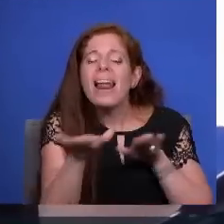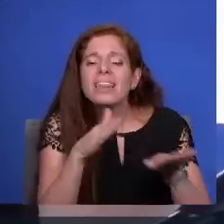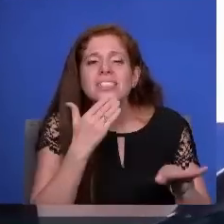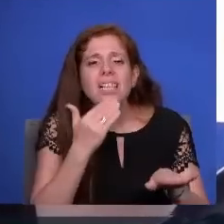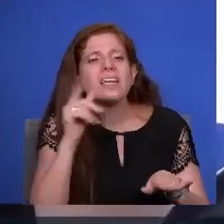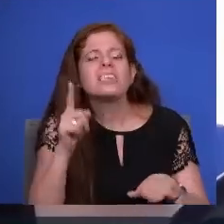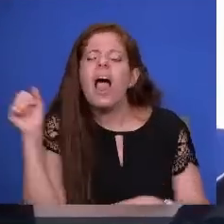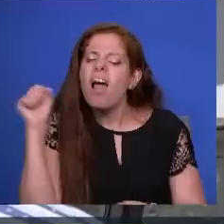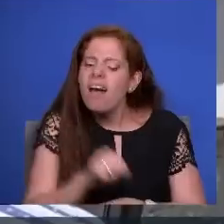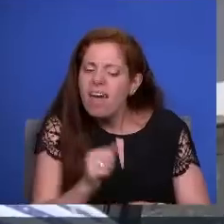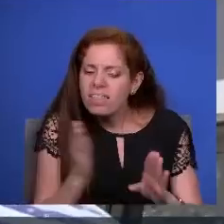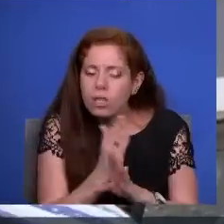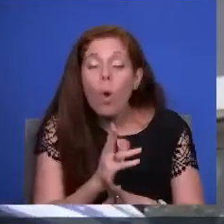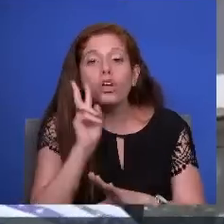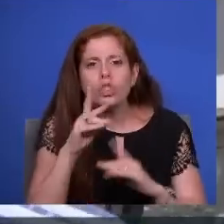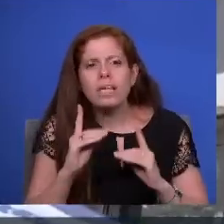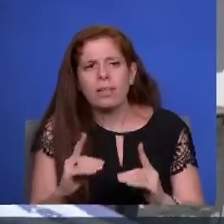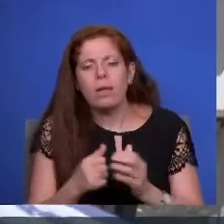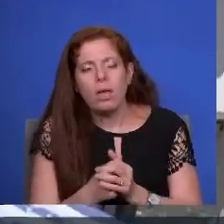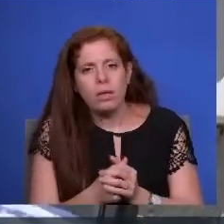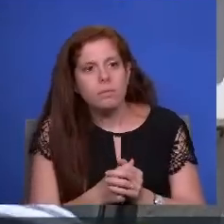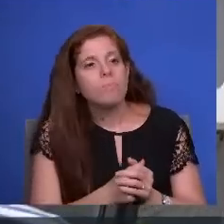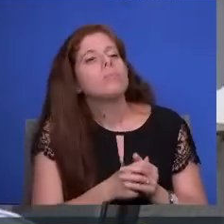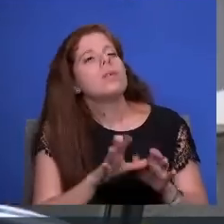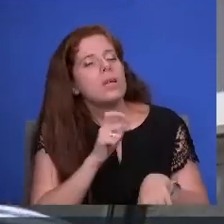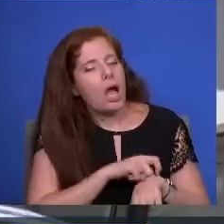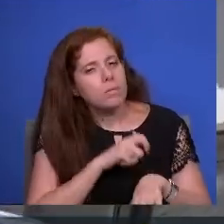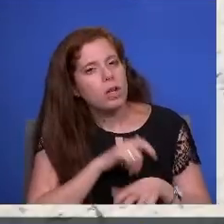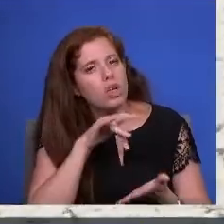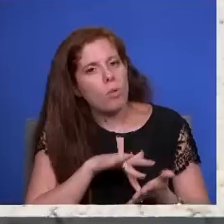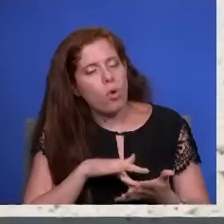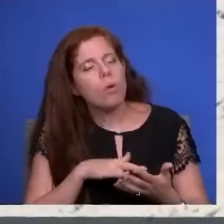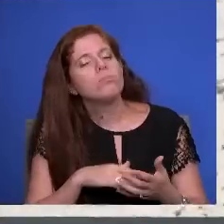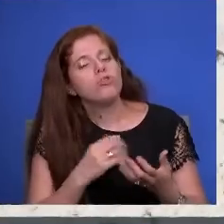הטרור, יש לה את הכלים. ייקח עוד זמן עד שהמקום יתחיל להשתקם מהאבל